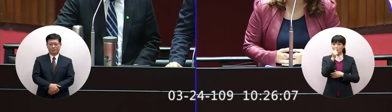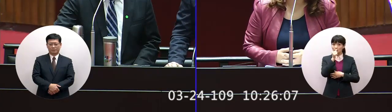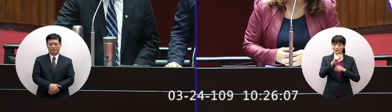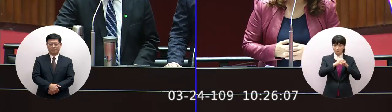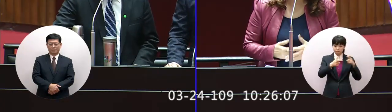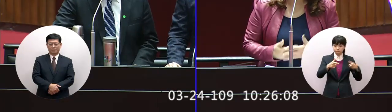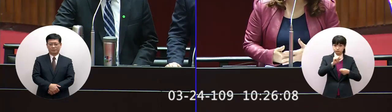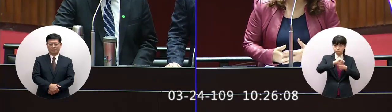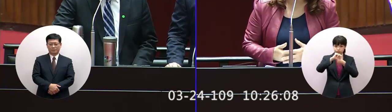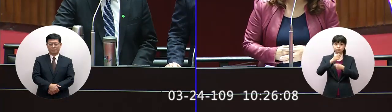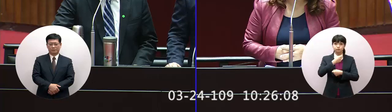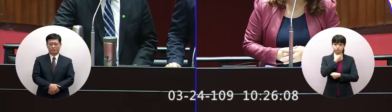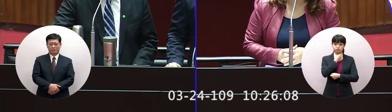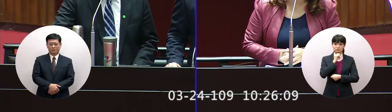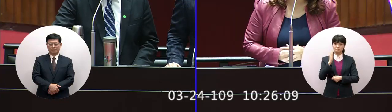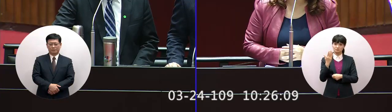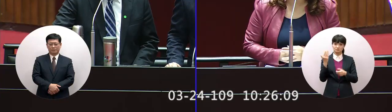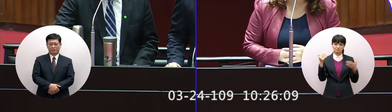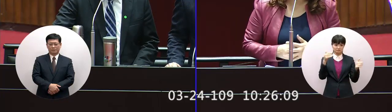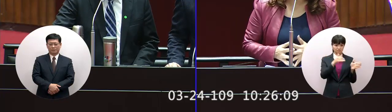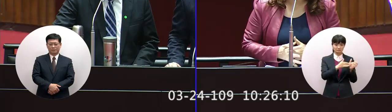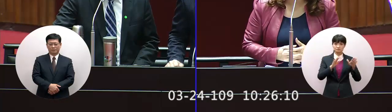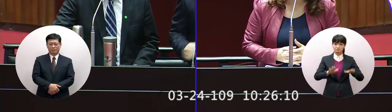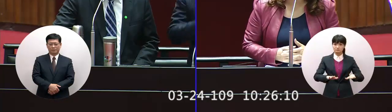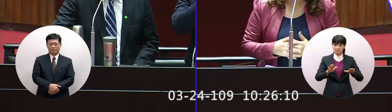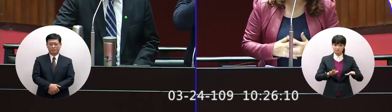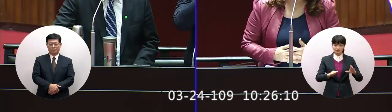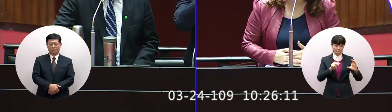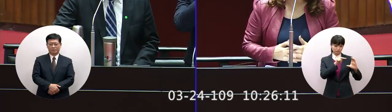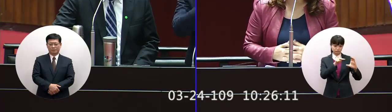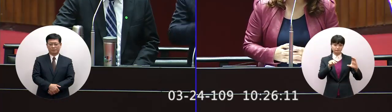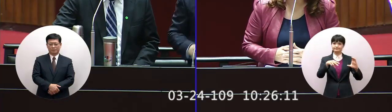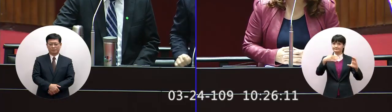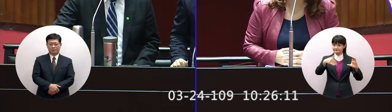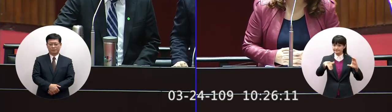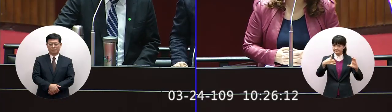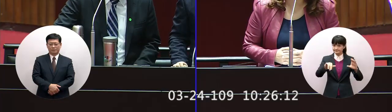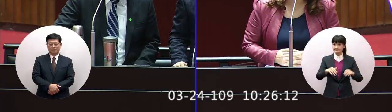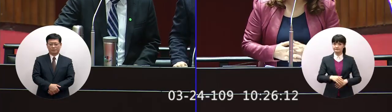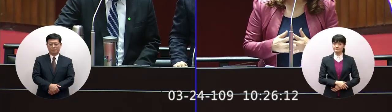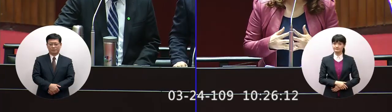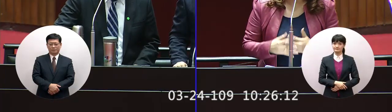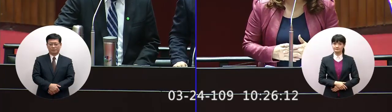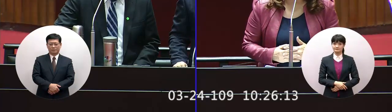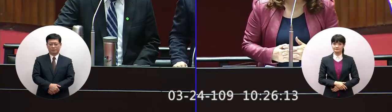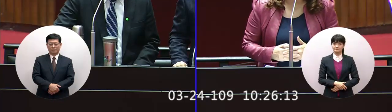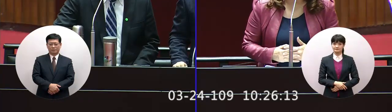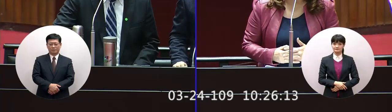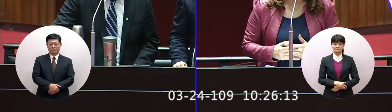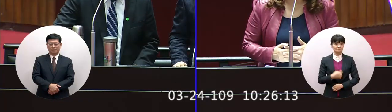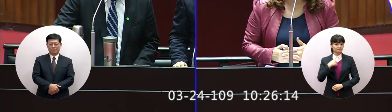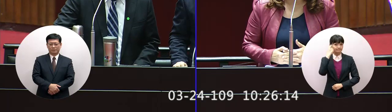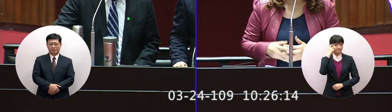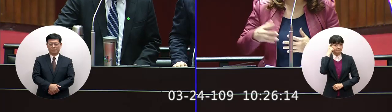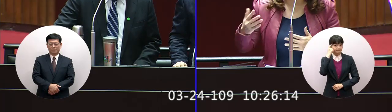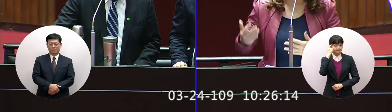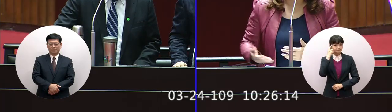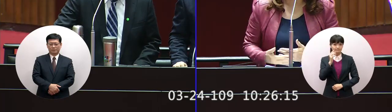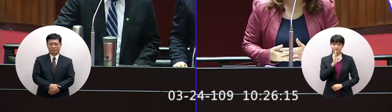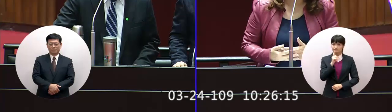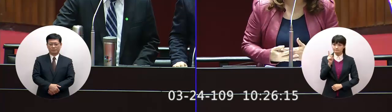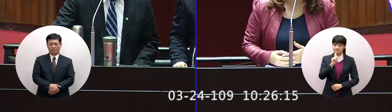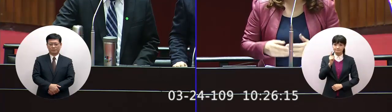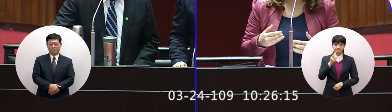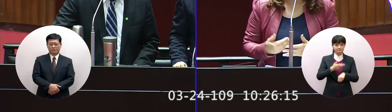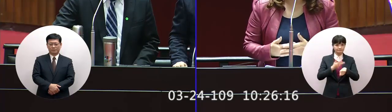多国语言。可是在这部分到目前为止呢，我们发现这个部分还没有做到。那本席在想，也许在技术上面是不是